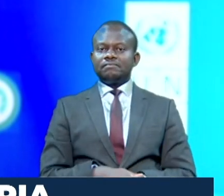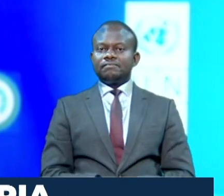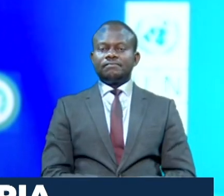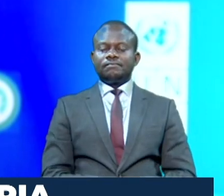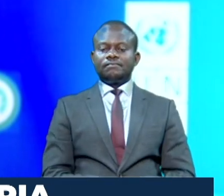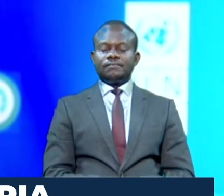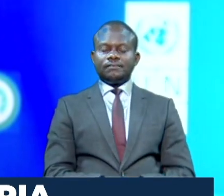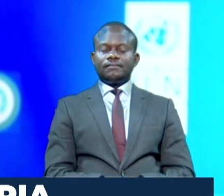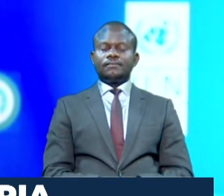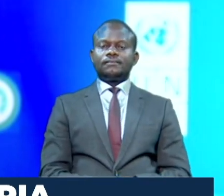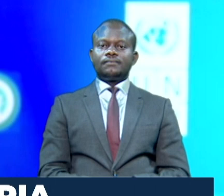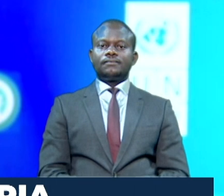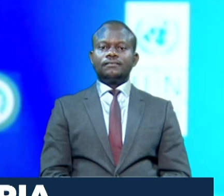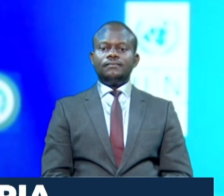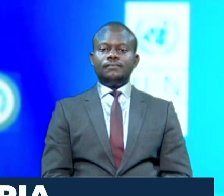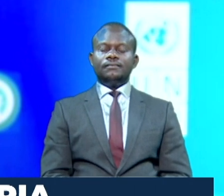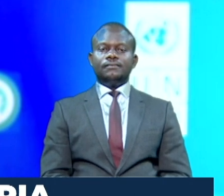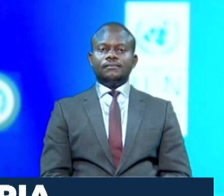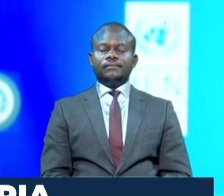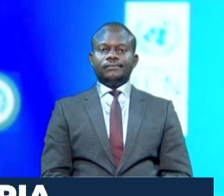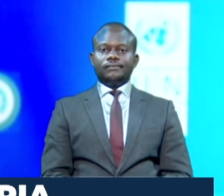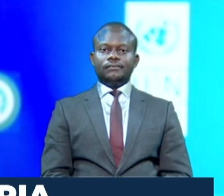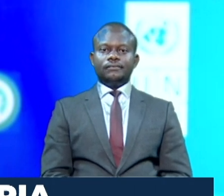We don't see much progress.